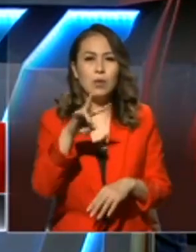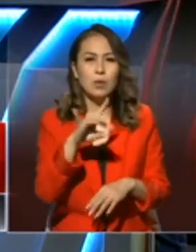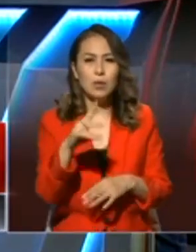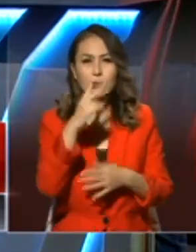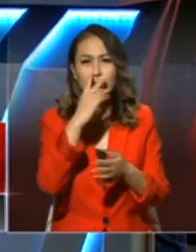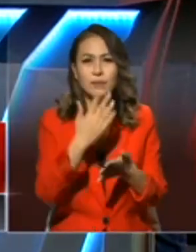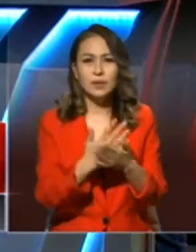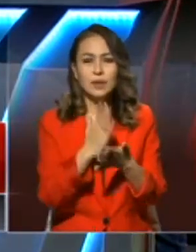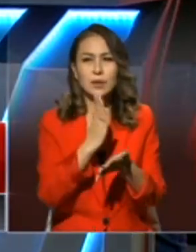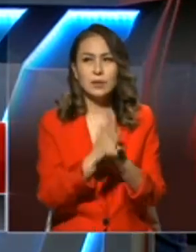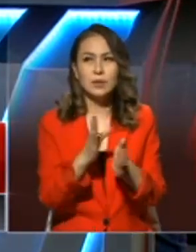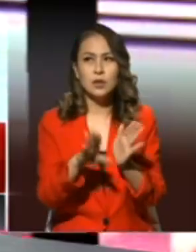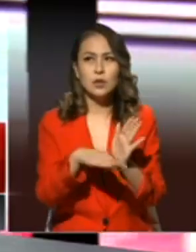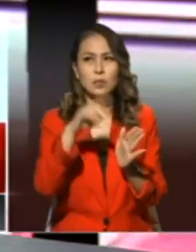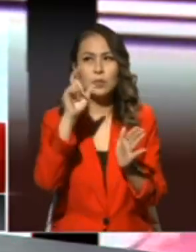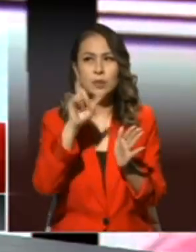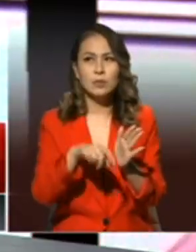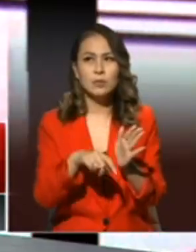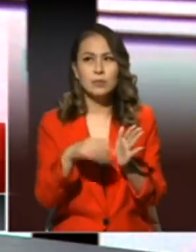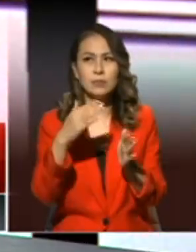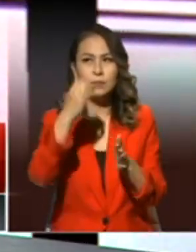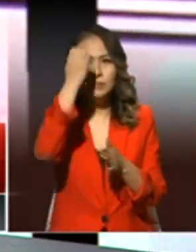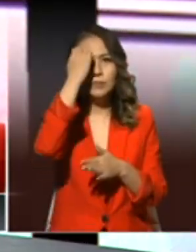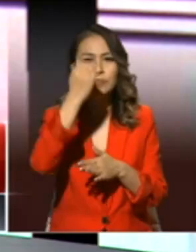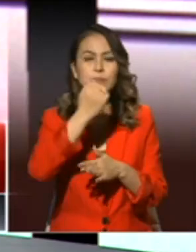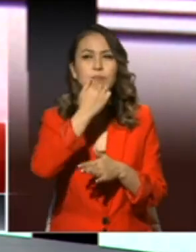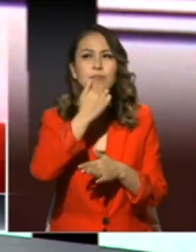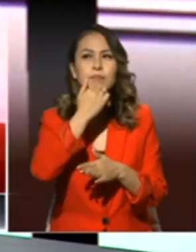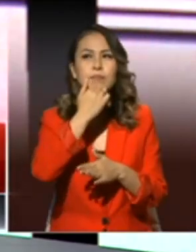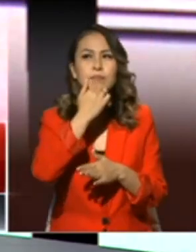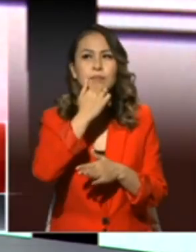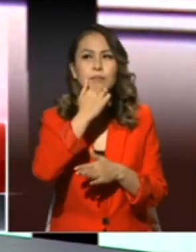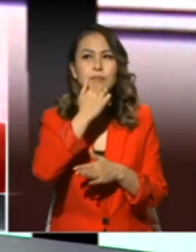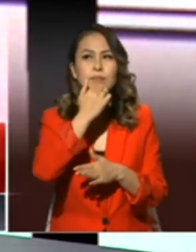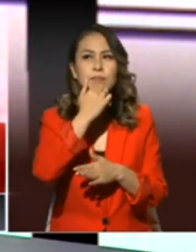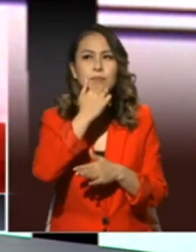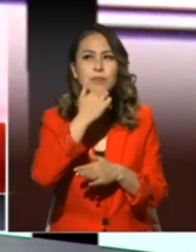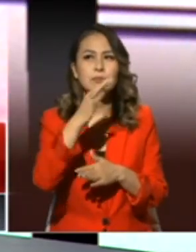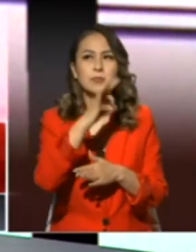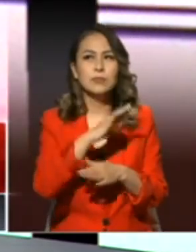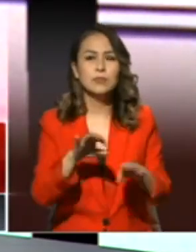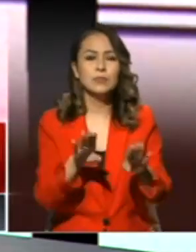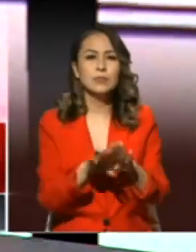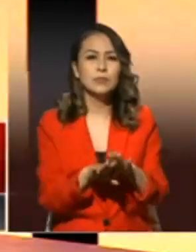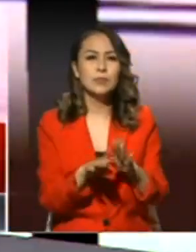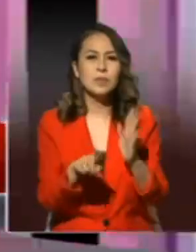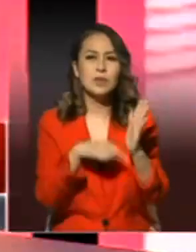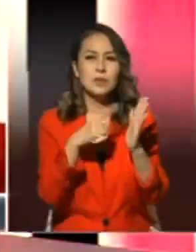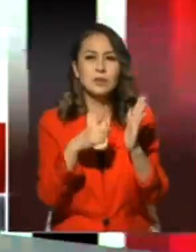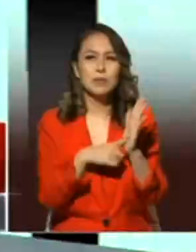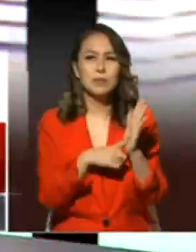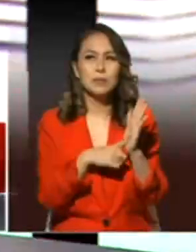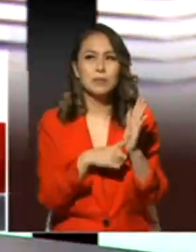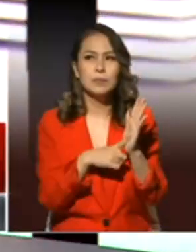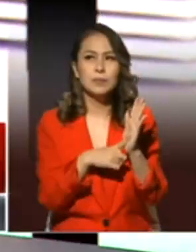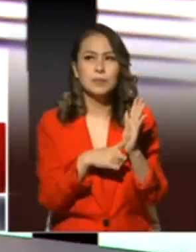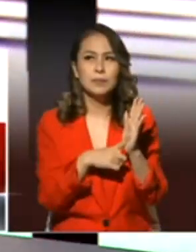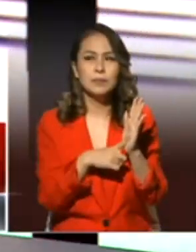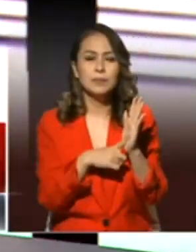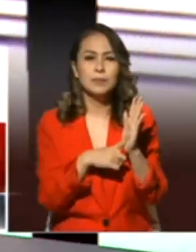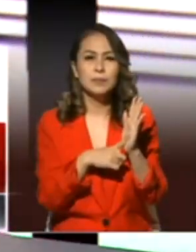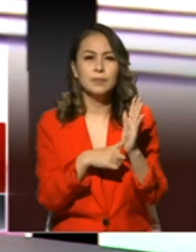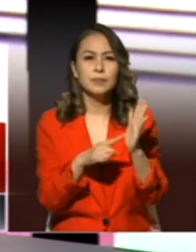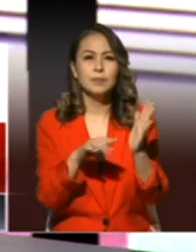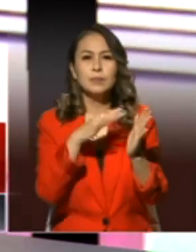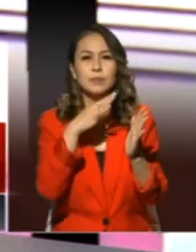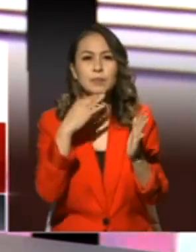депутат ханымда оған рахмет, әрінде осы біз туралы, я, осы сұрақ туралы, сұрақты қойғанына көп рахмет.